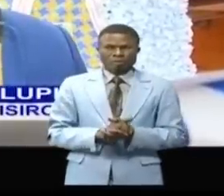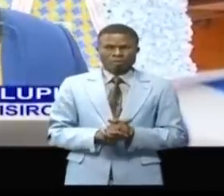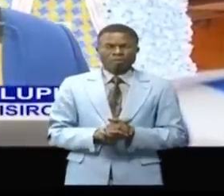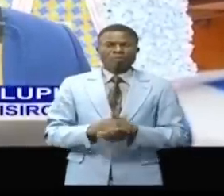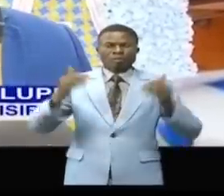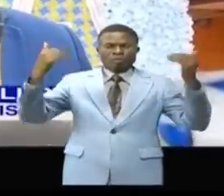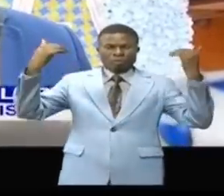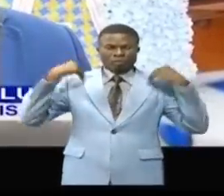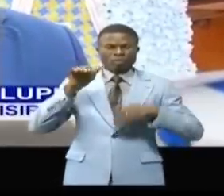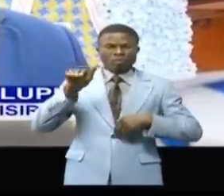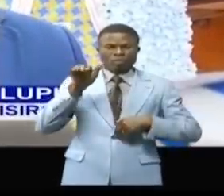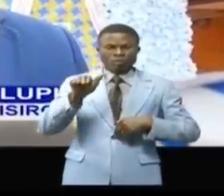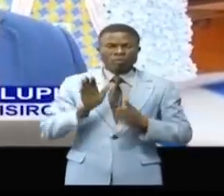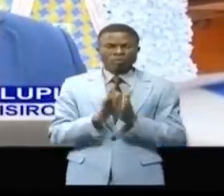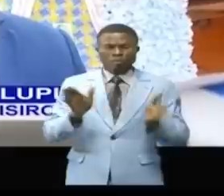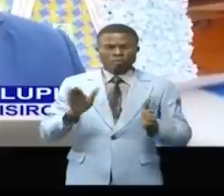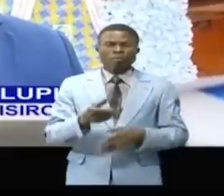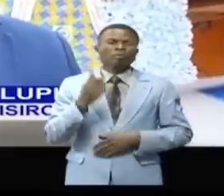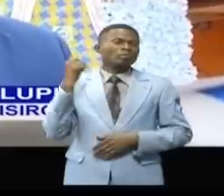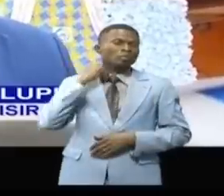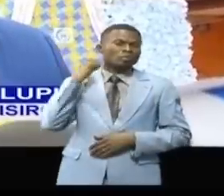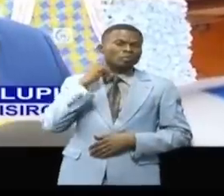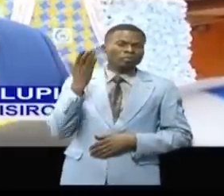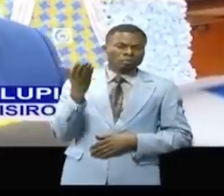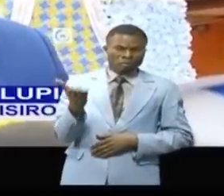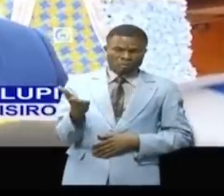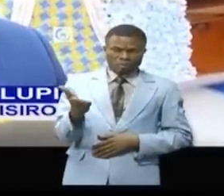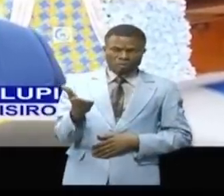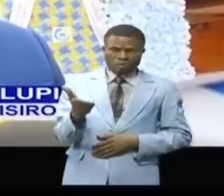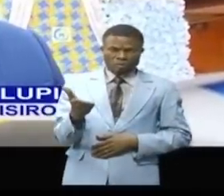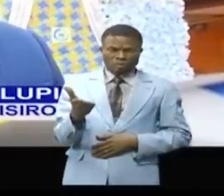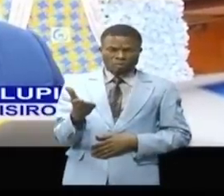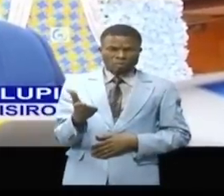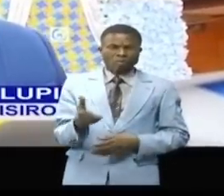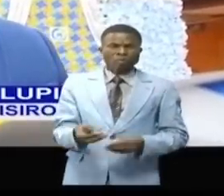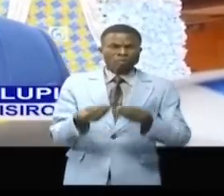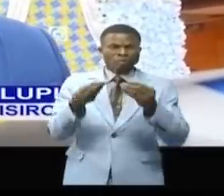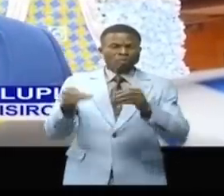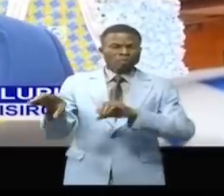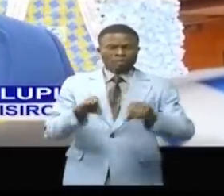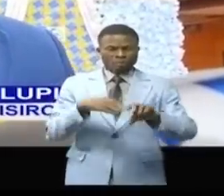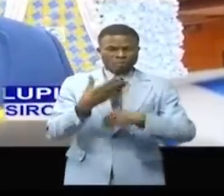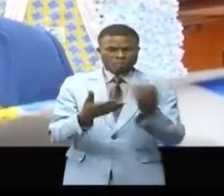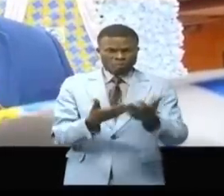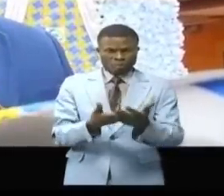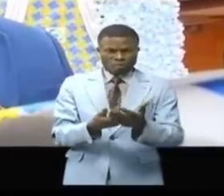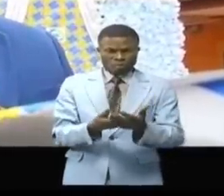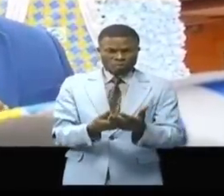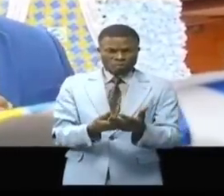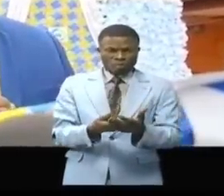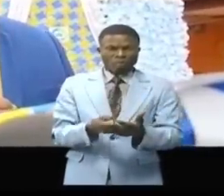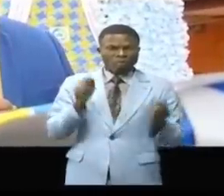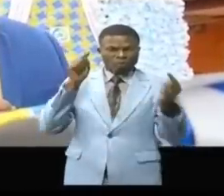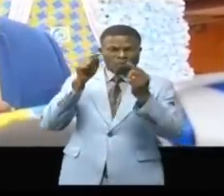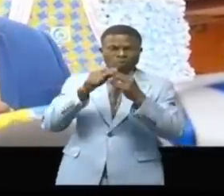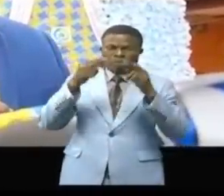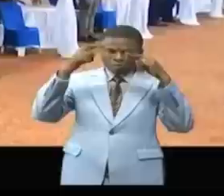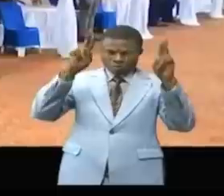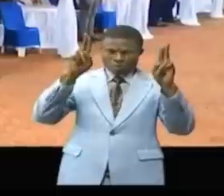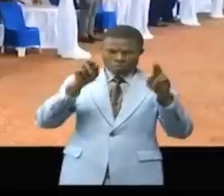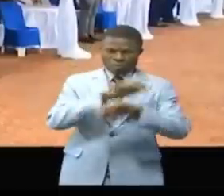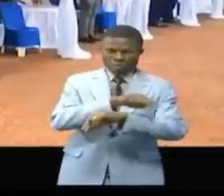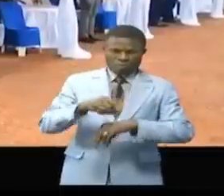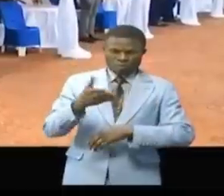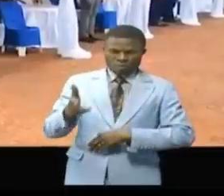le directeur général, le docteur Jean-Simon Foutikiakou, un visionnaire qui est demeuré constant. dans la poursuite des objectifs de cette institution.